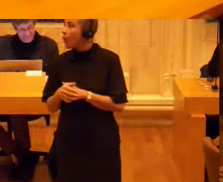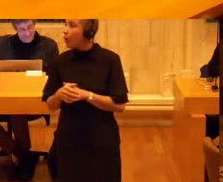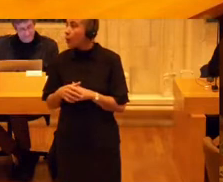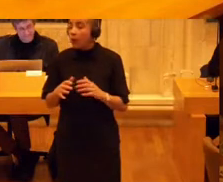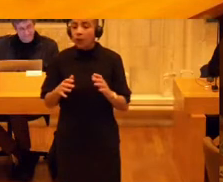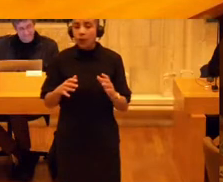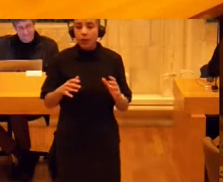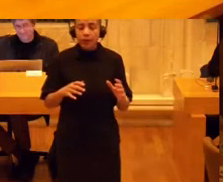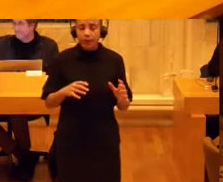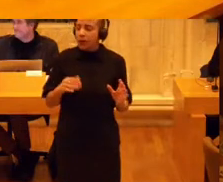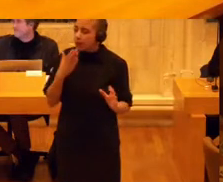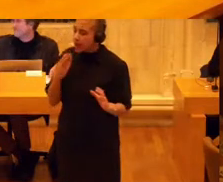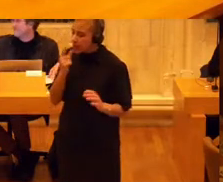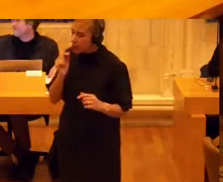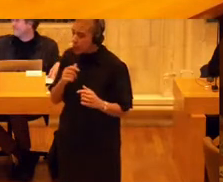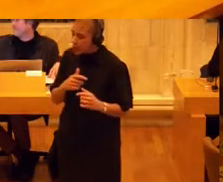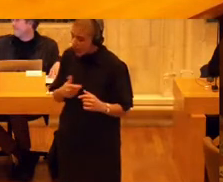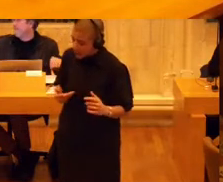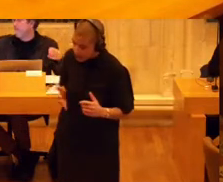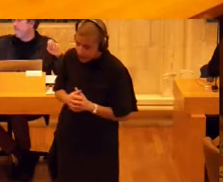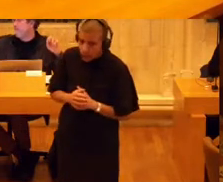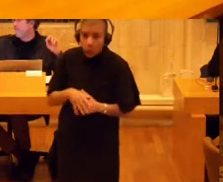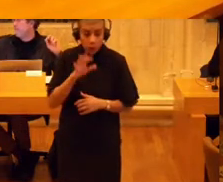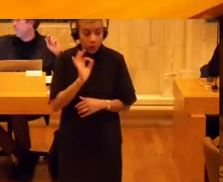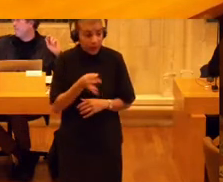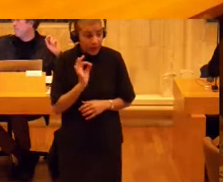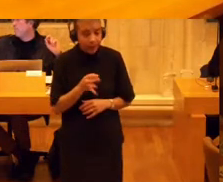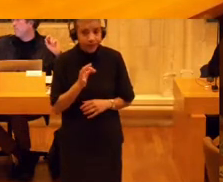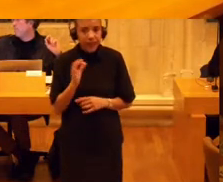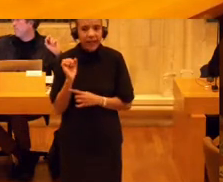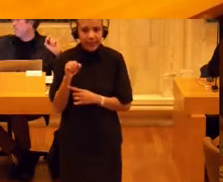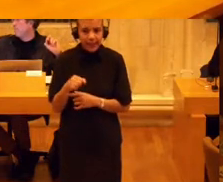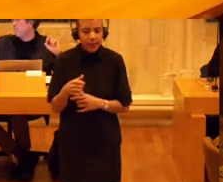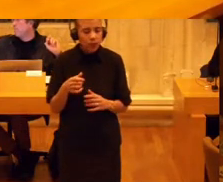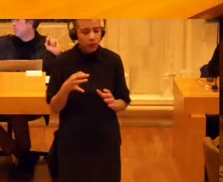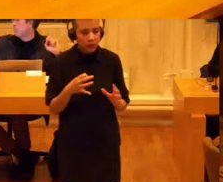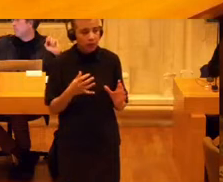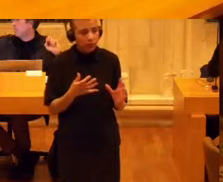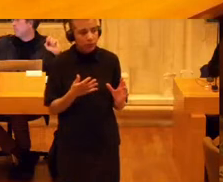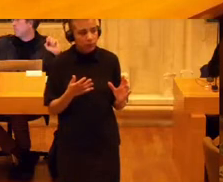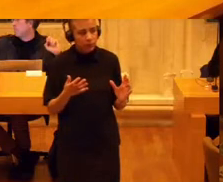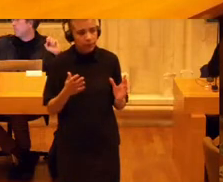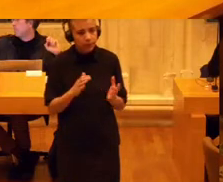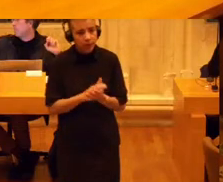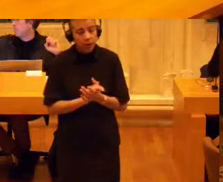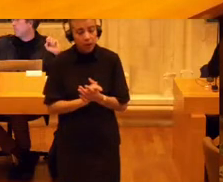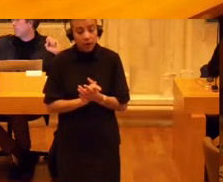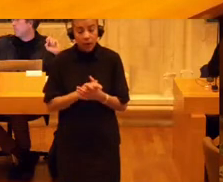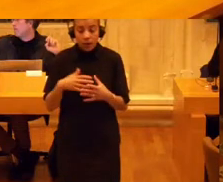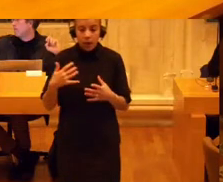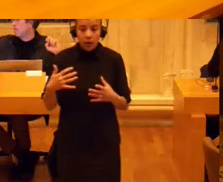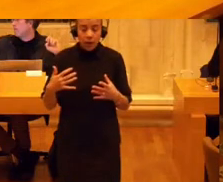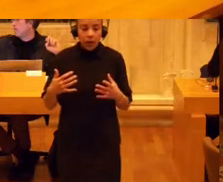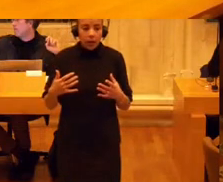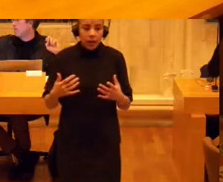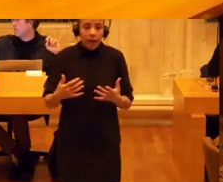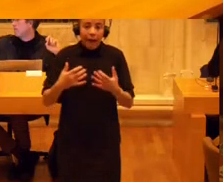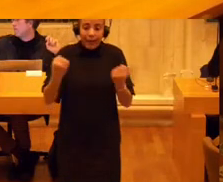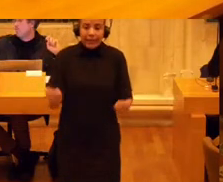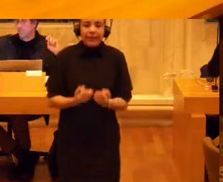Merci, monsieur le maire. Oui, effectivement, c'est un sujet assez prégnant que le manque d'encadrement pour les